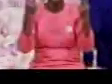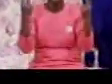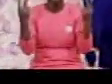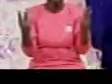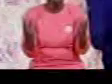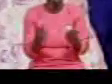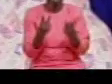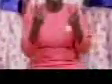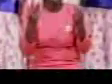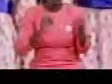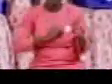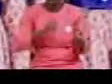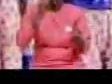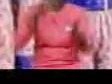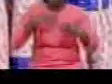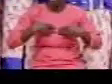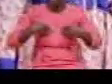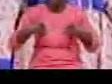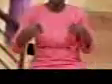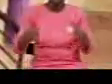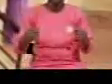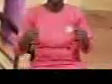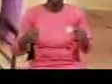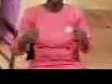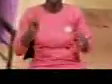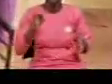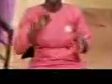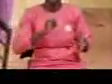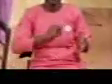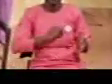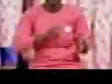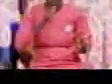victoire. Tu guéris, tu guéris